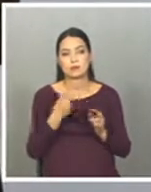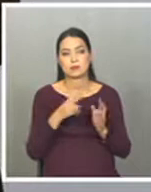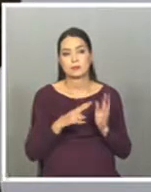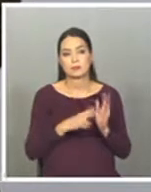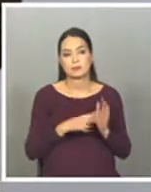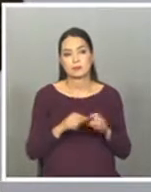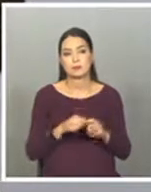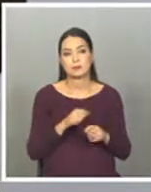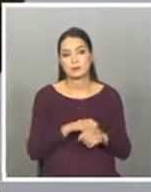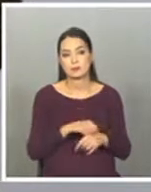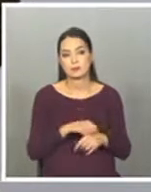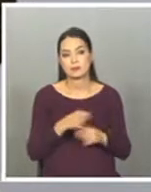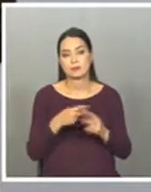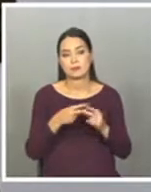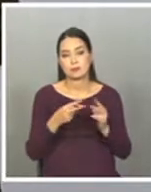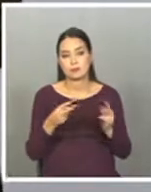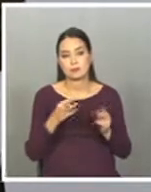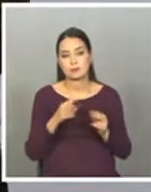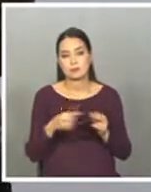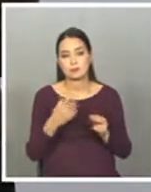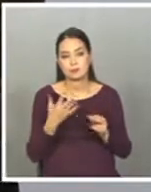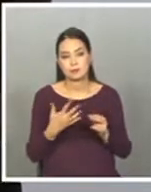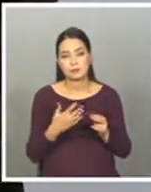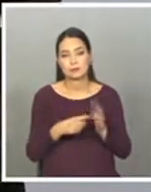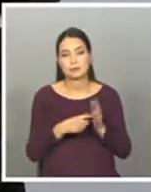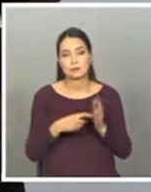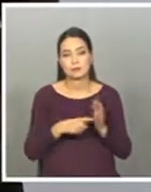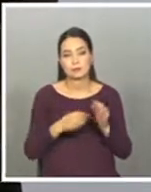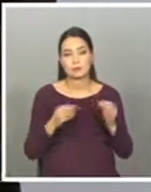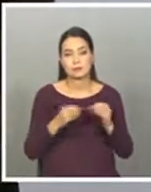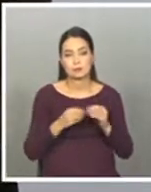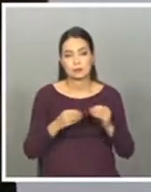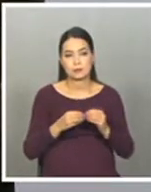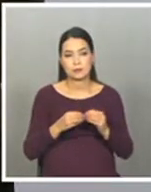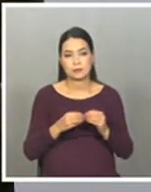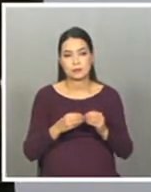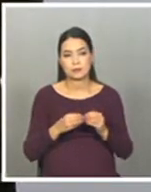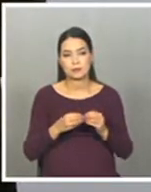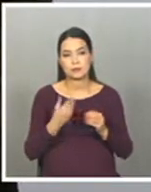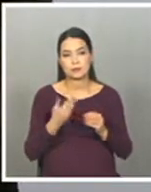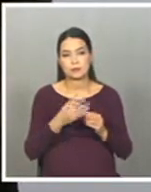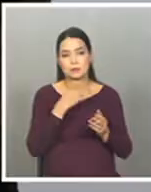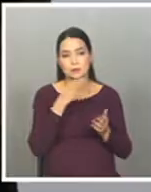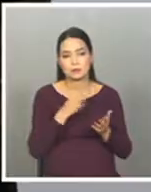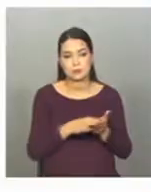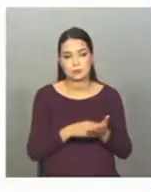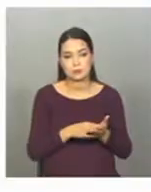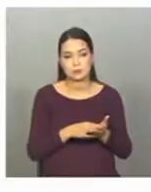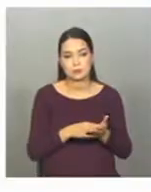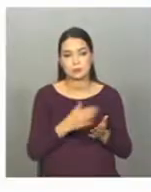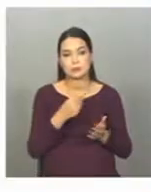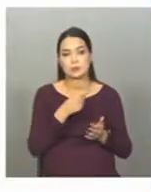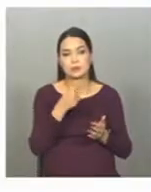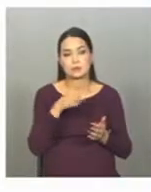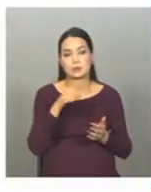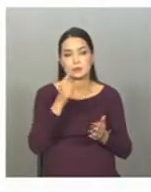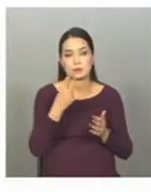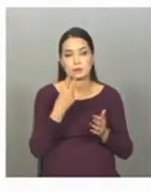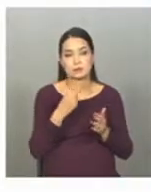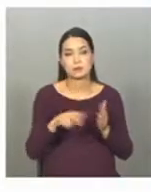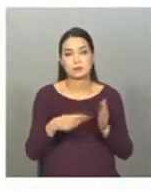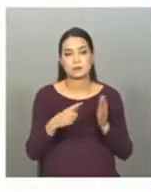4 пен 8 қысқарады, және 2 мен 5 көбейтіліп 10 болады. M-нің 0,5 дәрежесі. Сонда